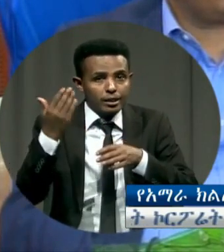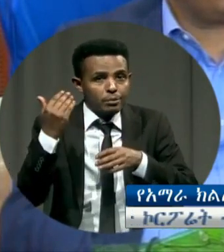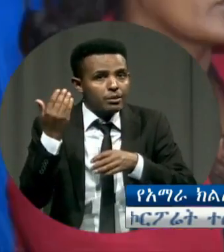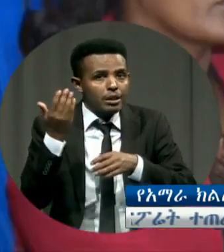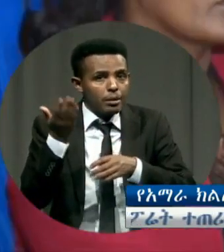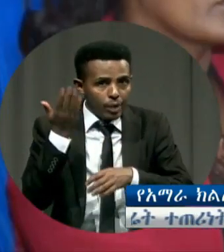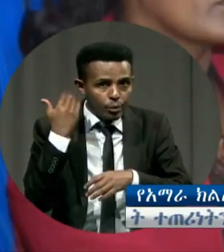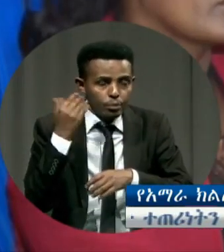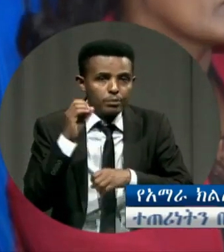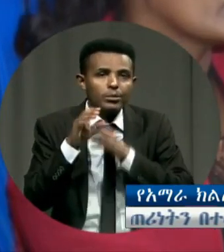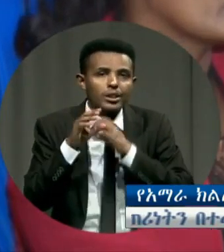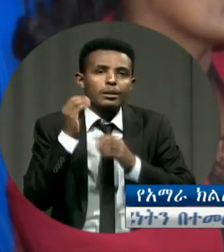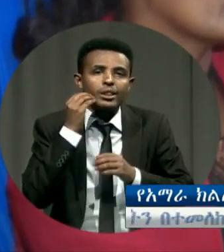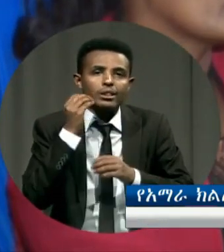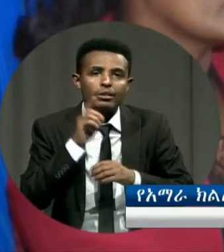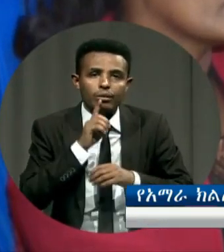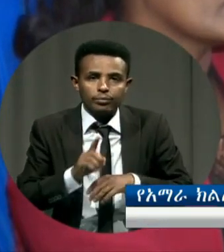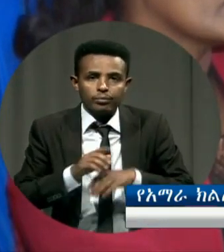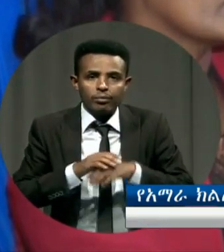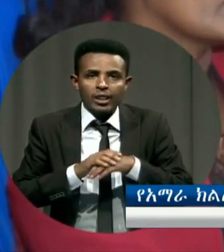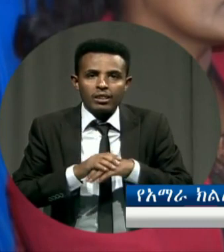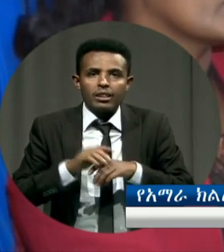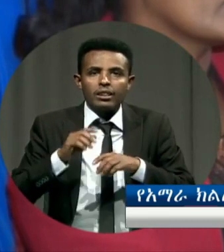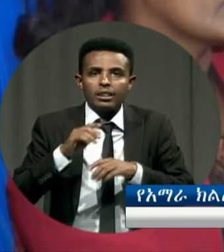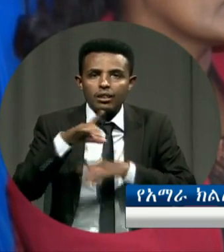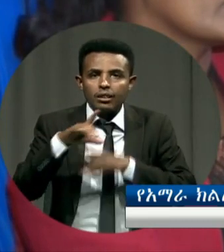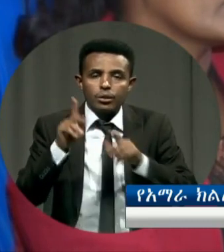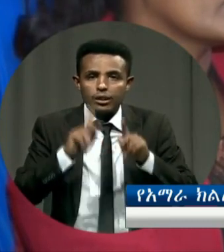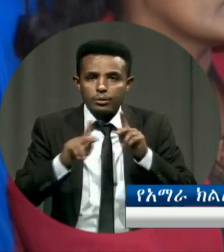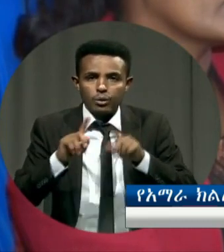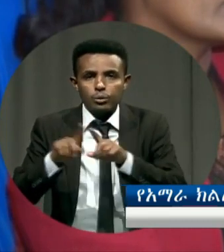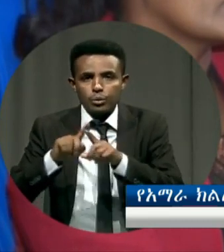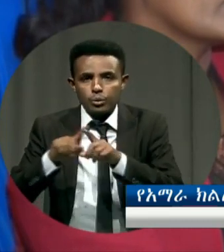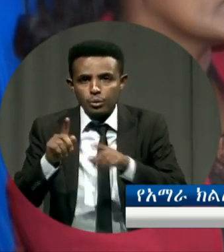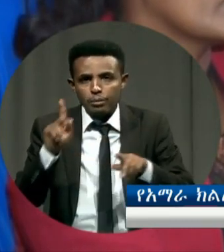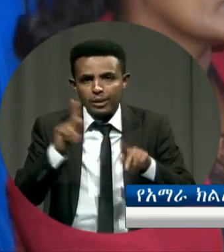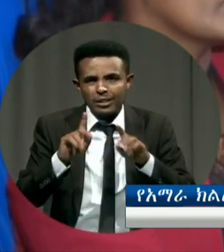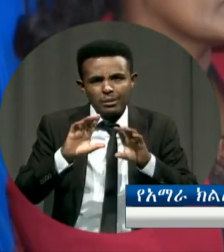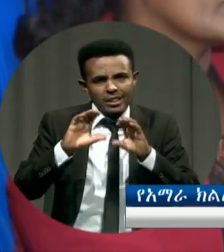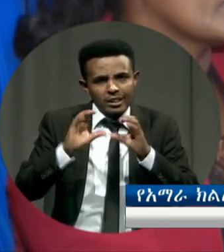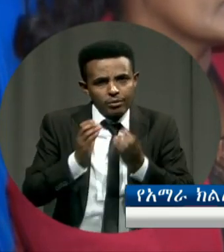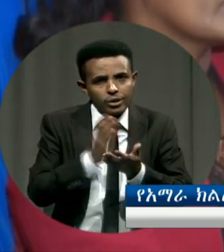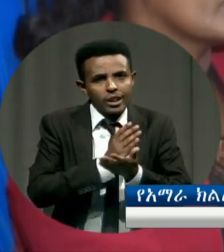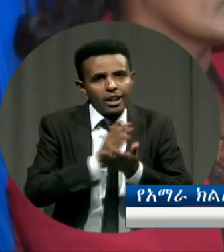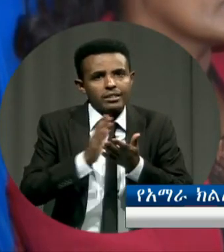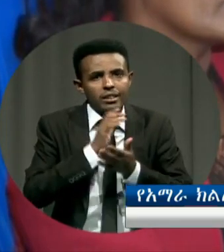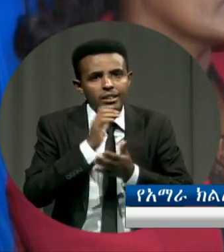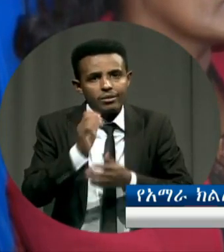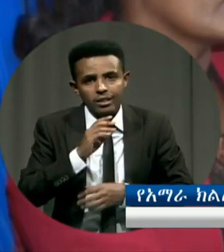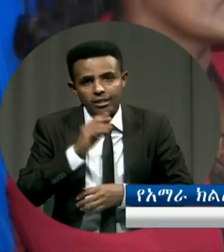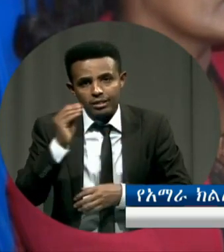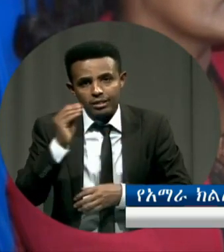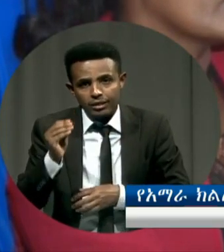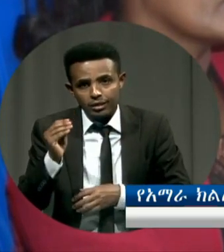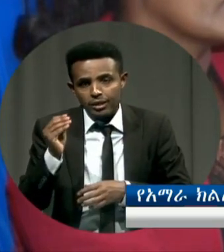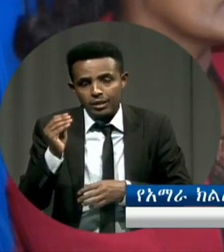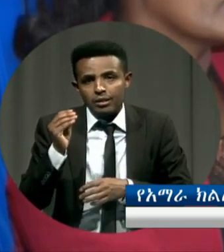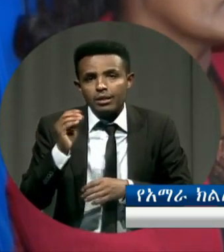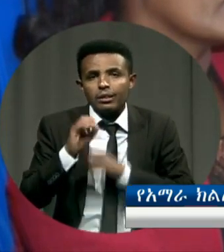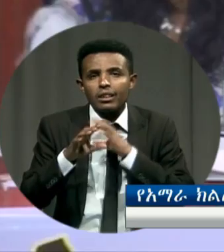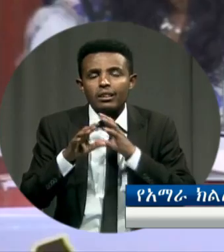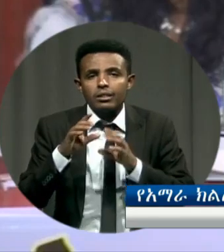ቤት የክልሉን ህዝቦች ልዩ ልዩ የህብረተሰብ ክፍሎች በተገቢ ያላሳተፈና የምክር ቤቱን